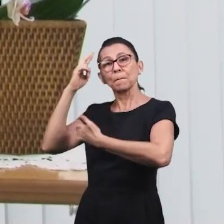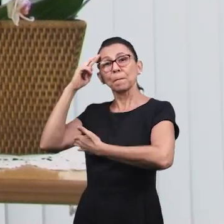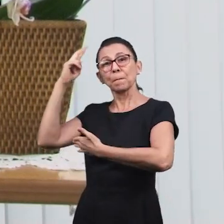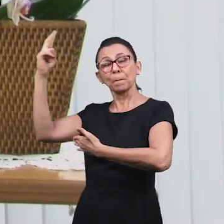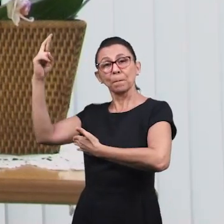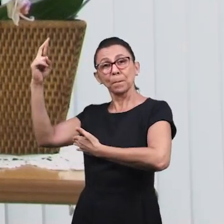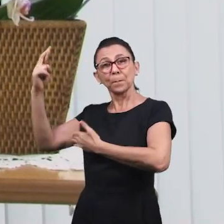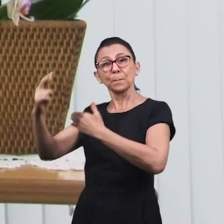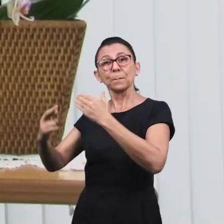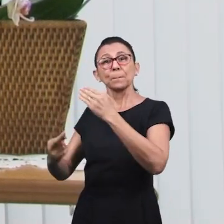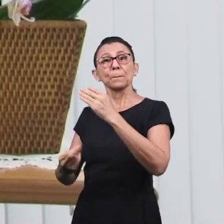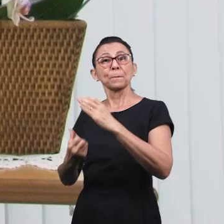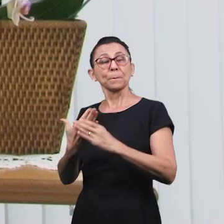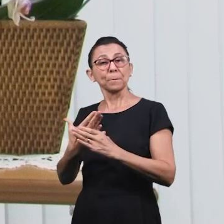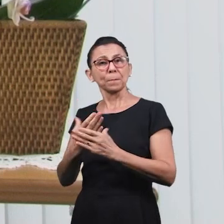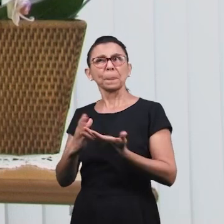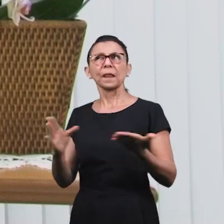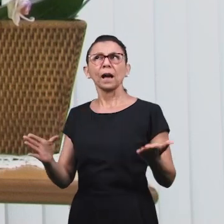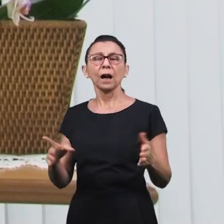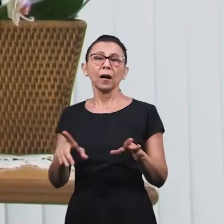Il vient de l'éternité.